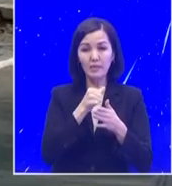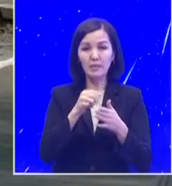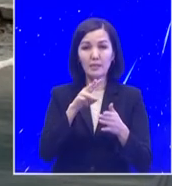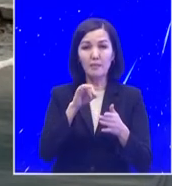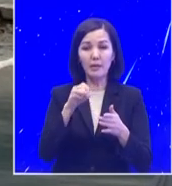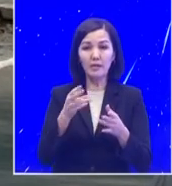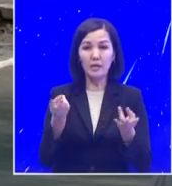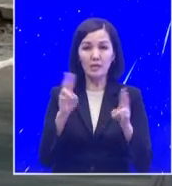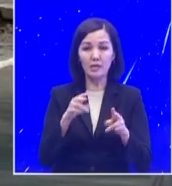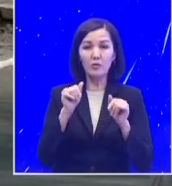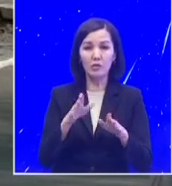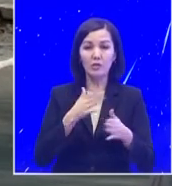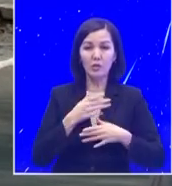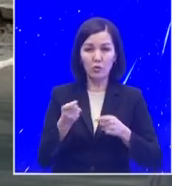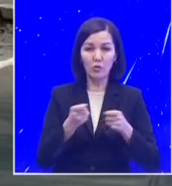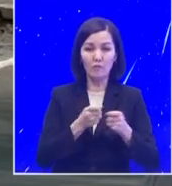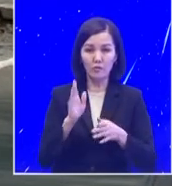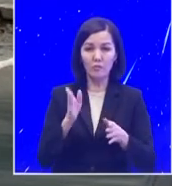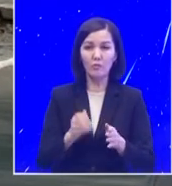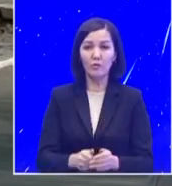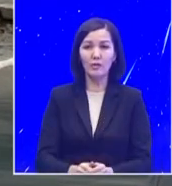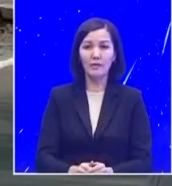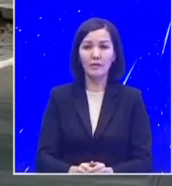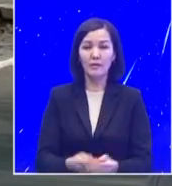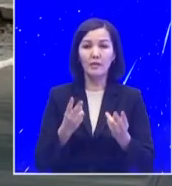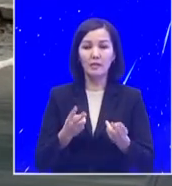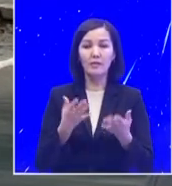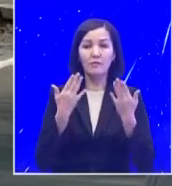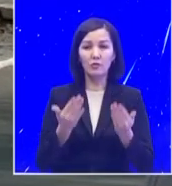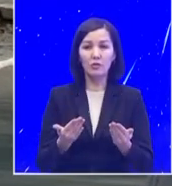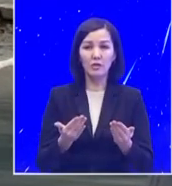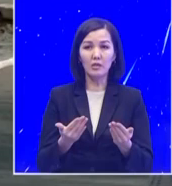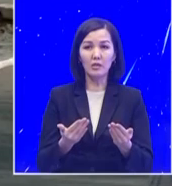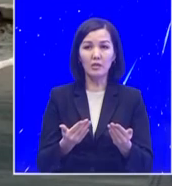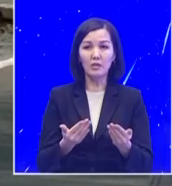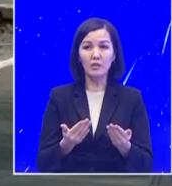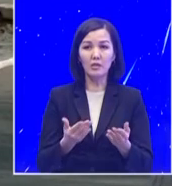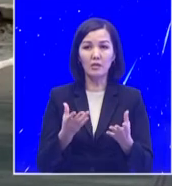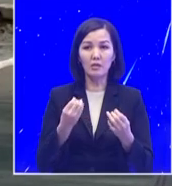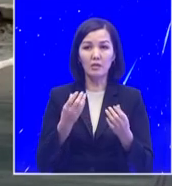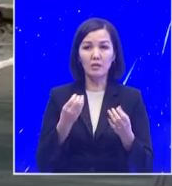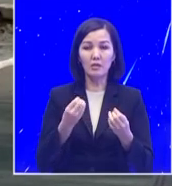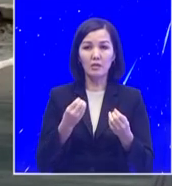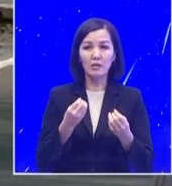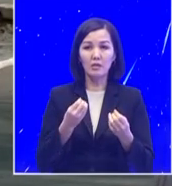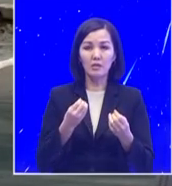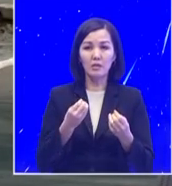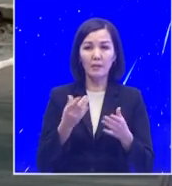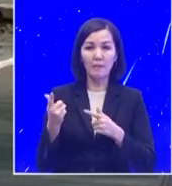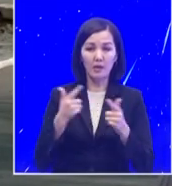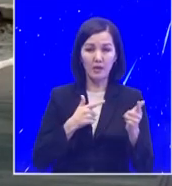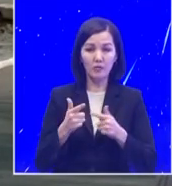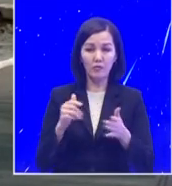а остальное решает наше руководство. На сегодняшний день, кроме того,